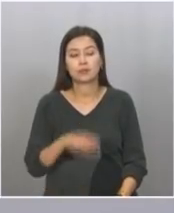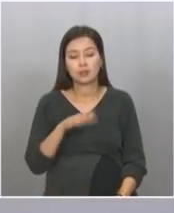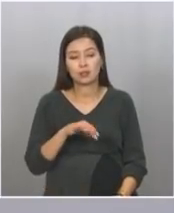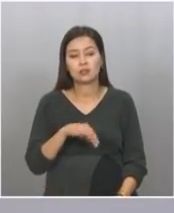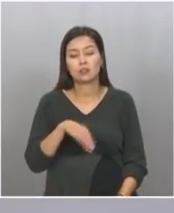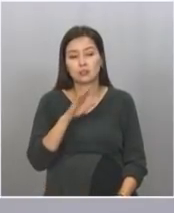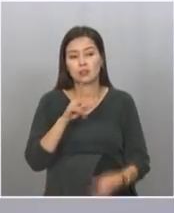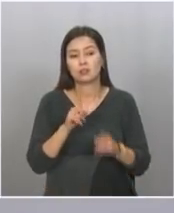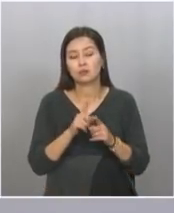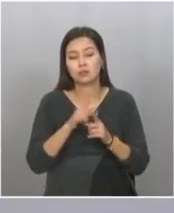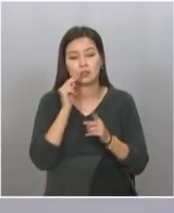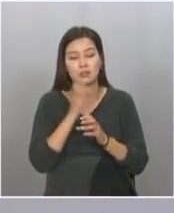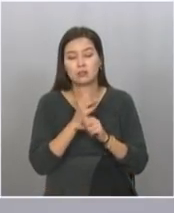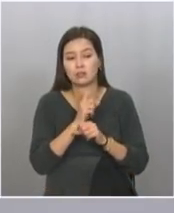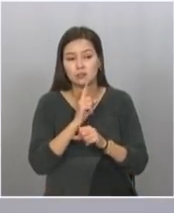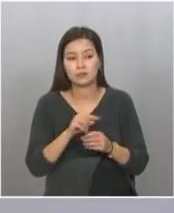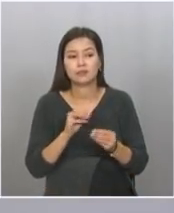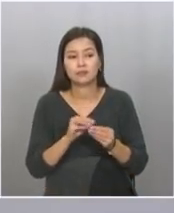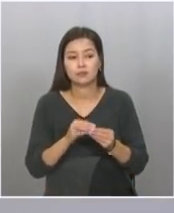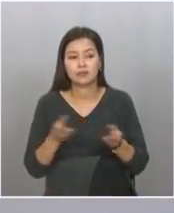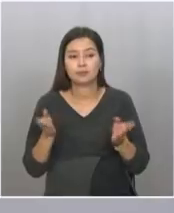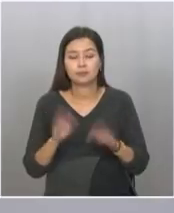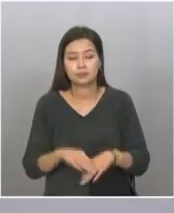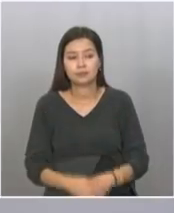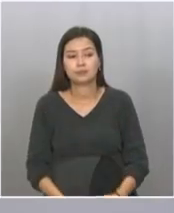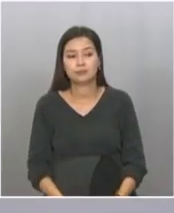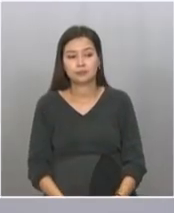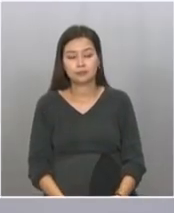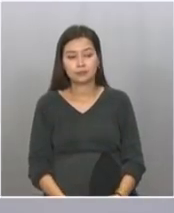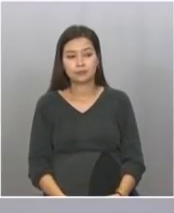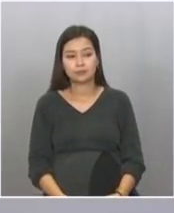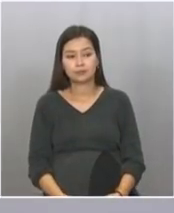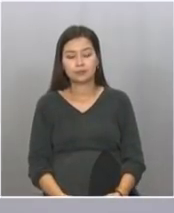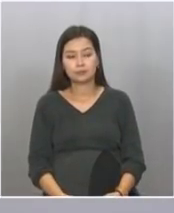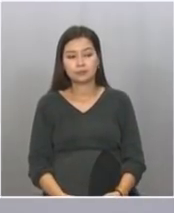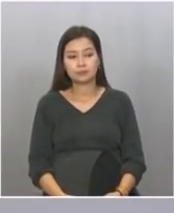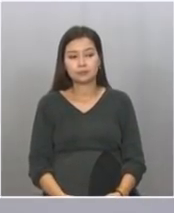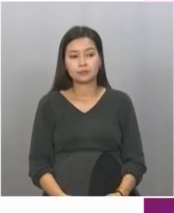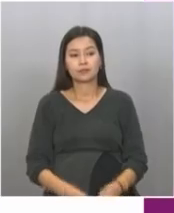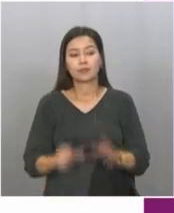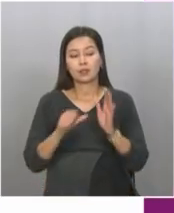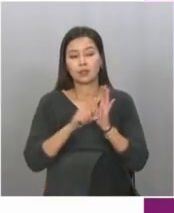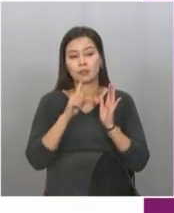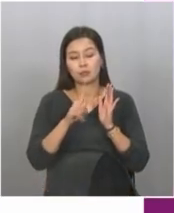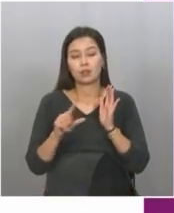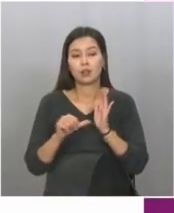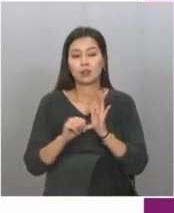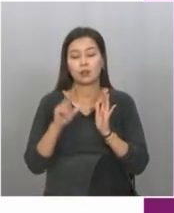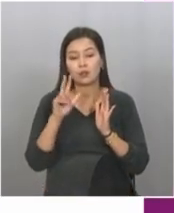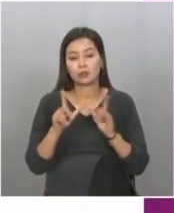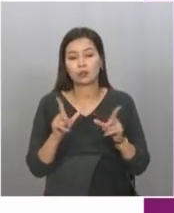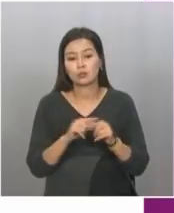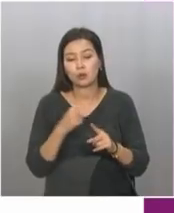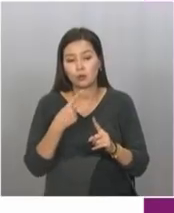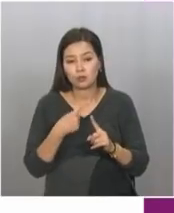ешқандай санға қысқармайды, осы күйінде қалады. Келесі, 6-дан 1 мен 6-дан 3-тің